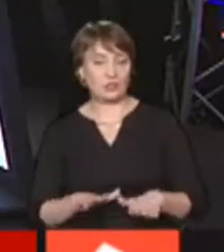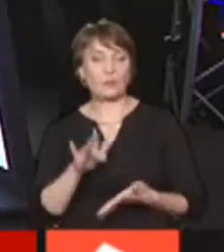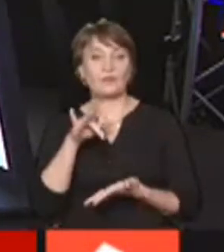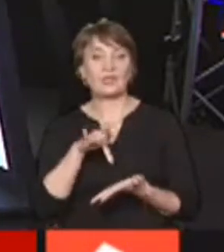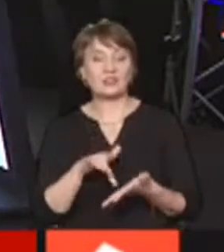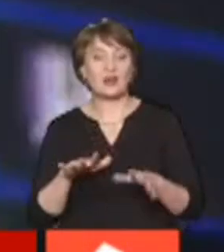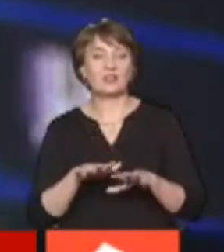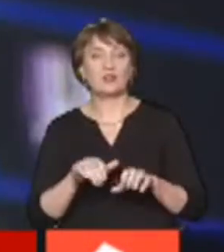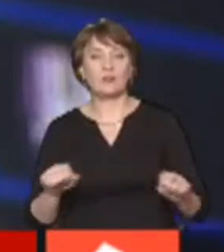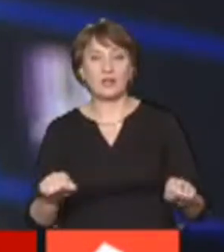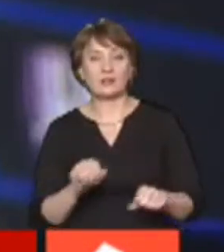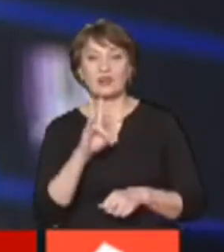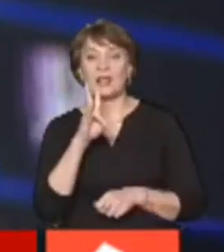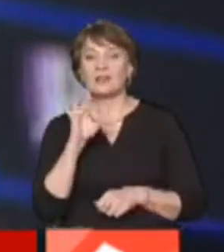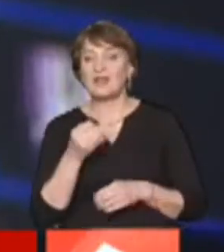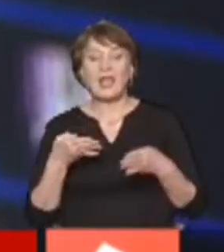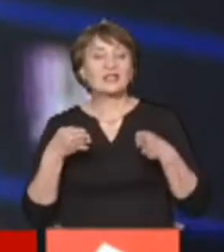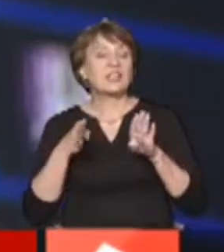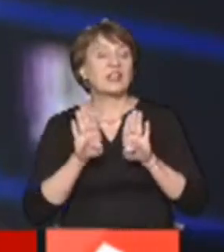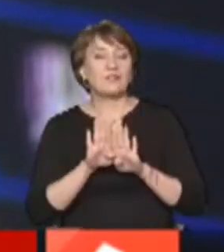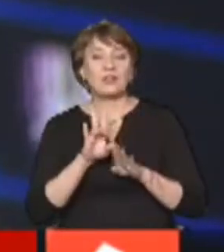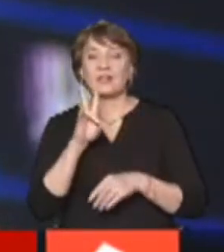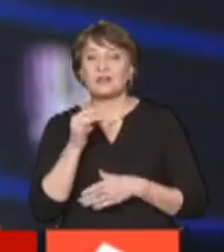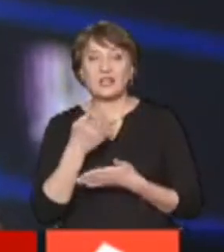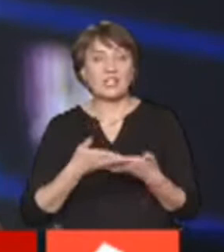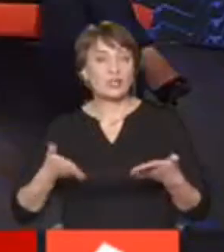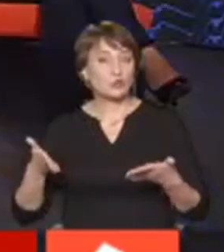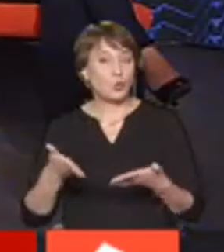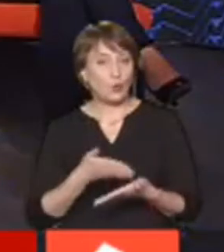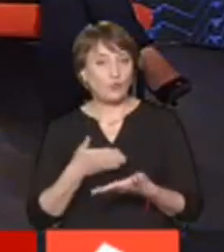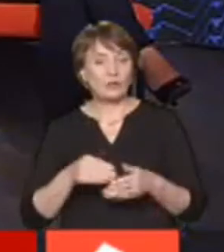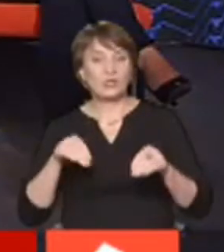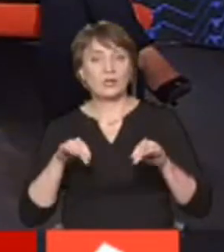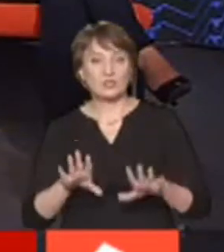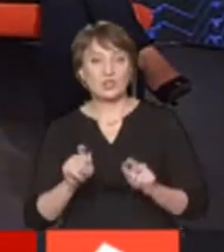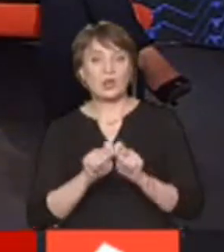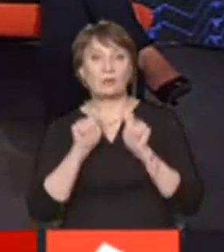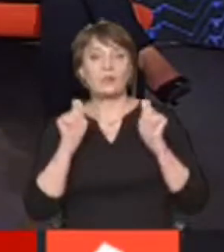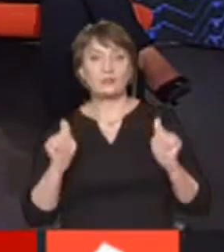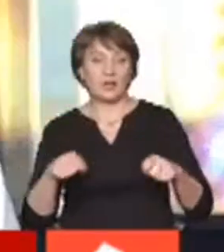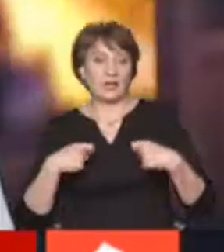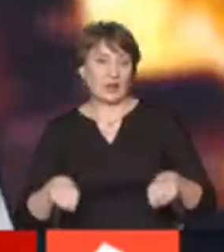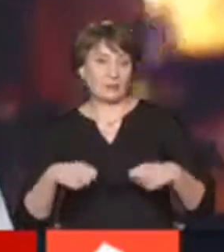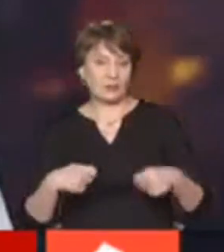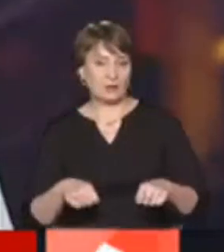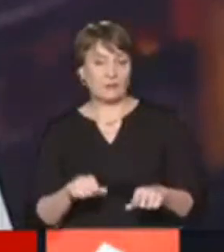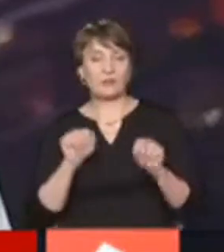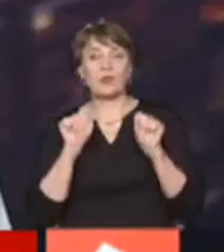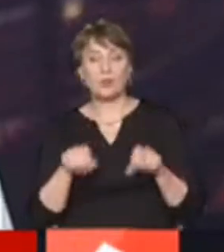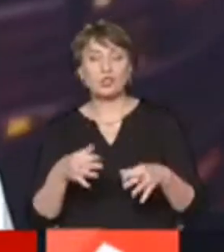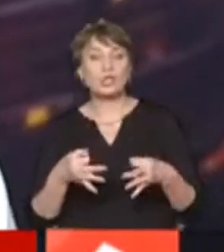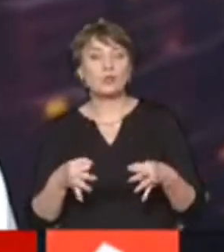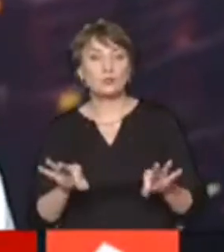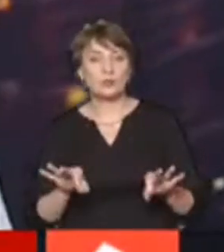центральну владу не закривати на повний локдаун і не скасовувати рішення про відкриття ярмарки. Це можна